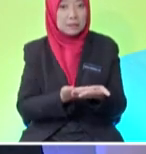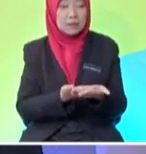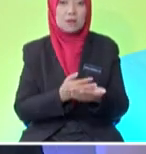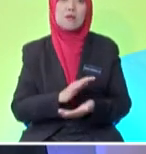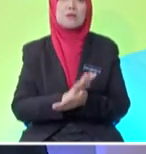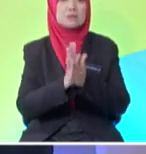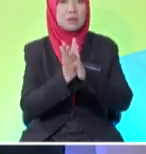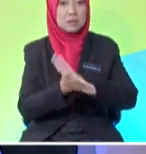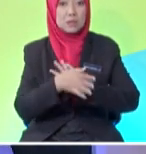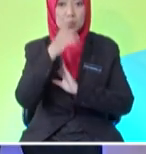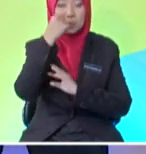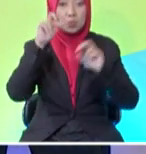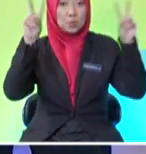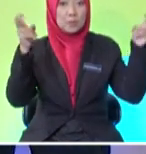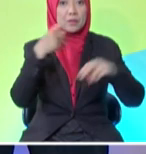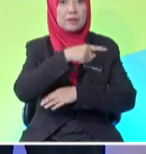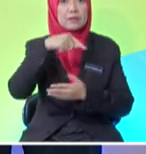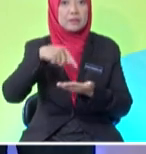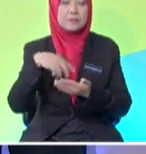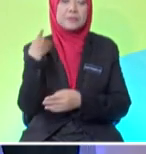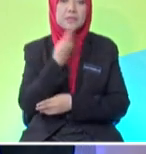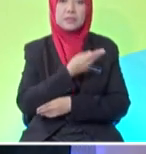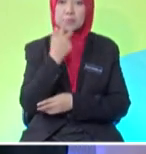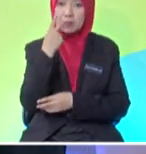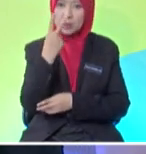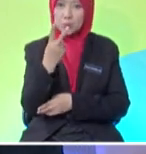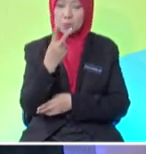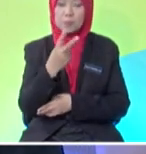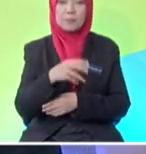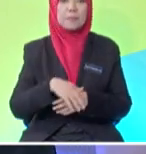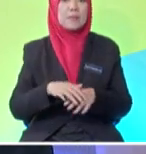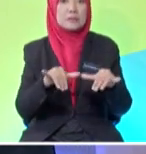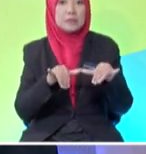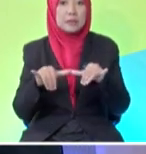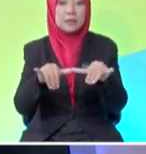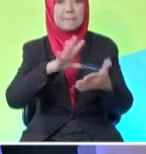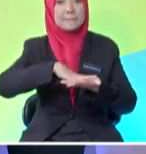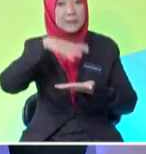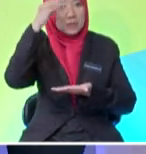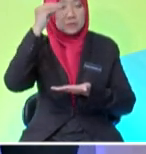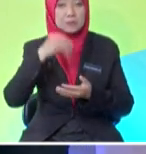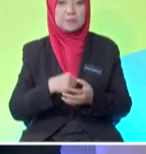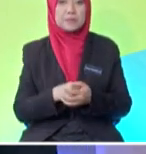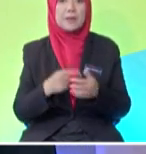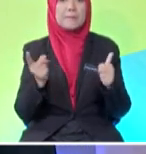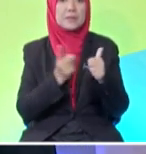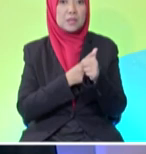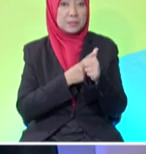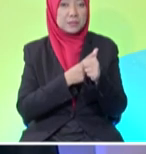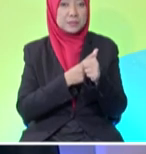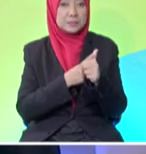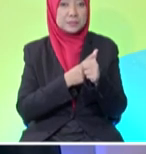untuk topik kita pada hari ini kita lihat pada standar pembelajaran pula yang mana yang pertama